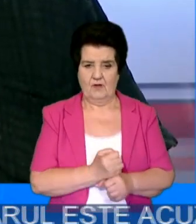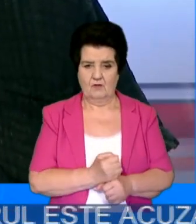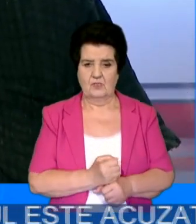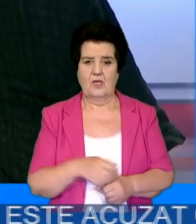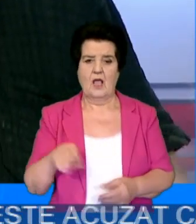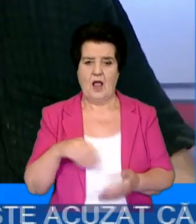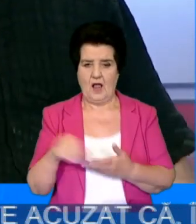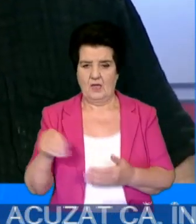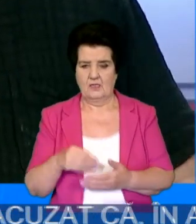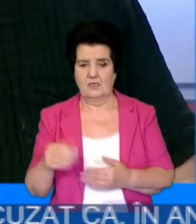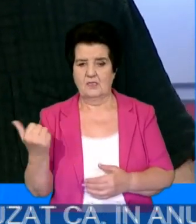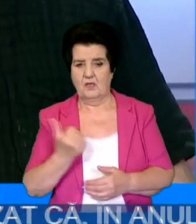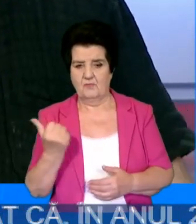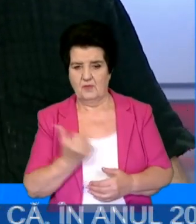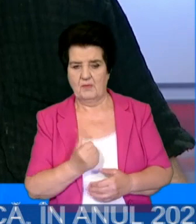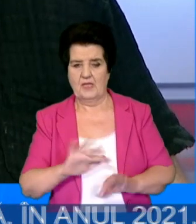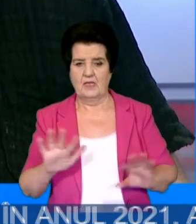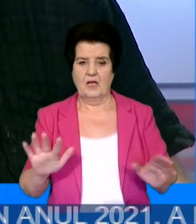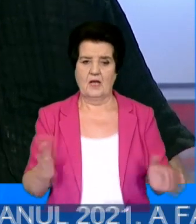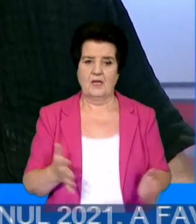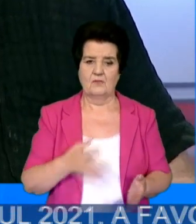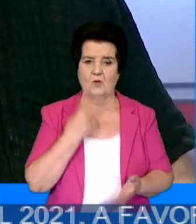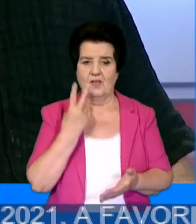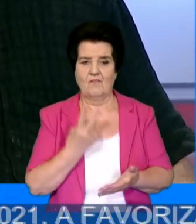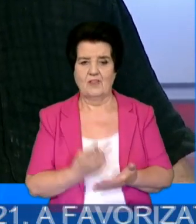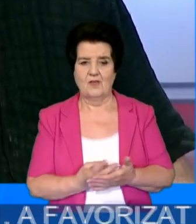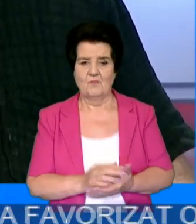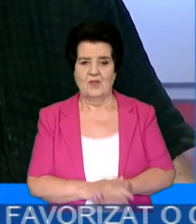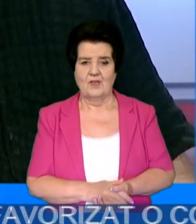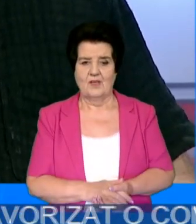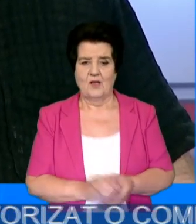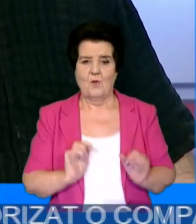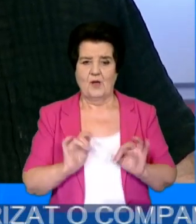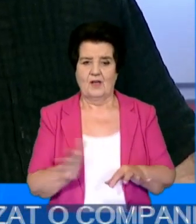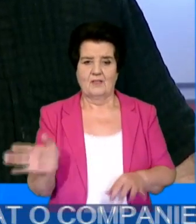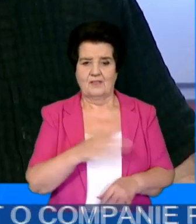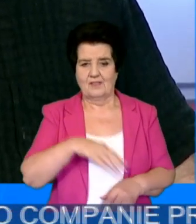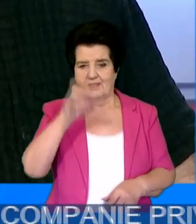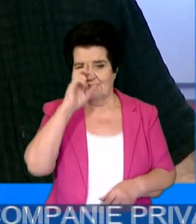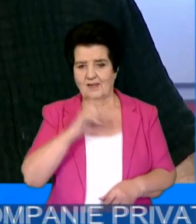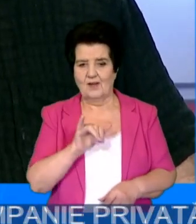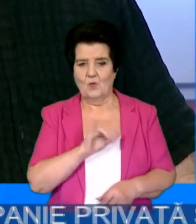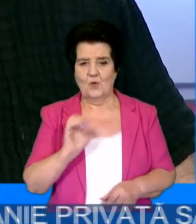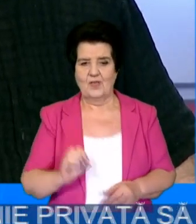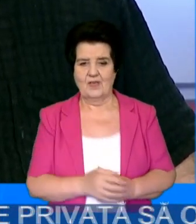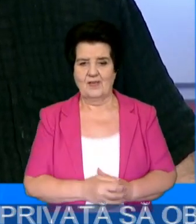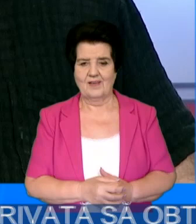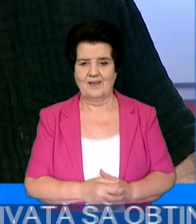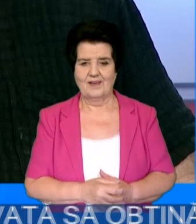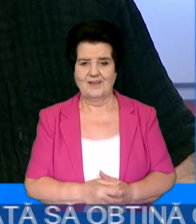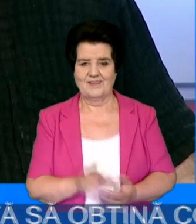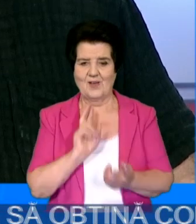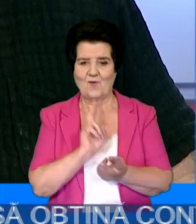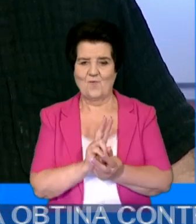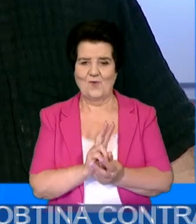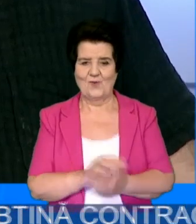achiziții săptămânal, dar în cazul în care vedem că practic toate țările Uniunii Europene se confruntă